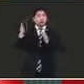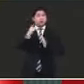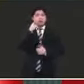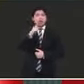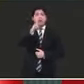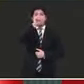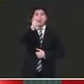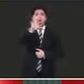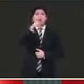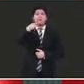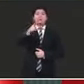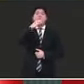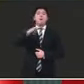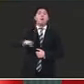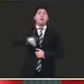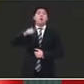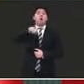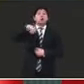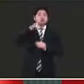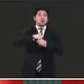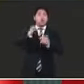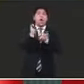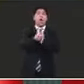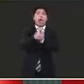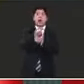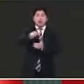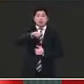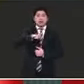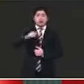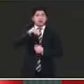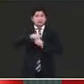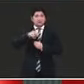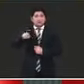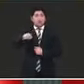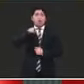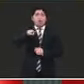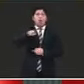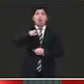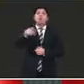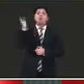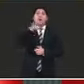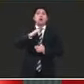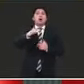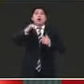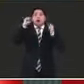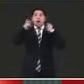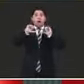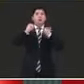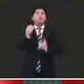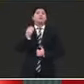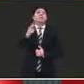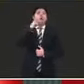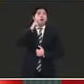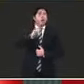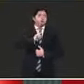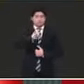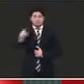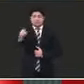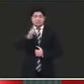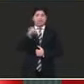150 bin öğrencimizin ailelerinin yanına onlara herhangi bir yük getirmeden gidip